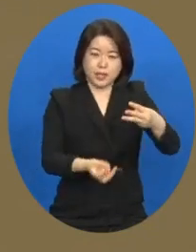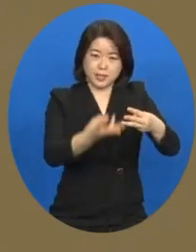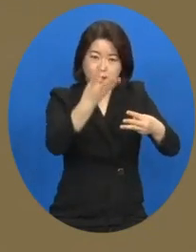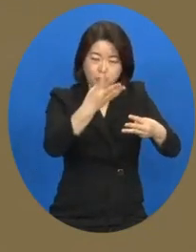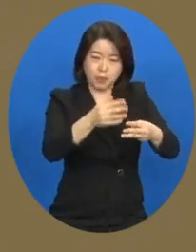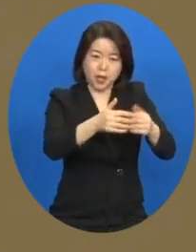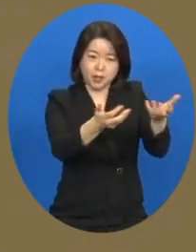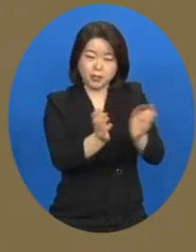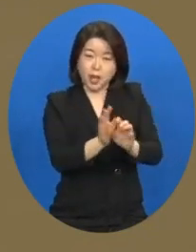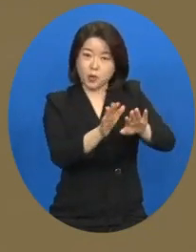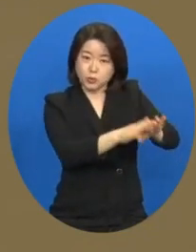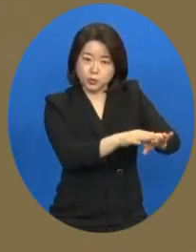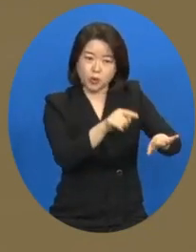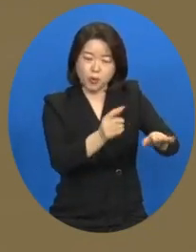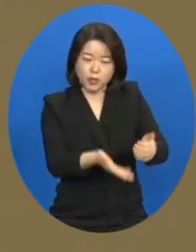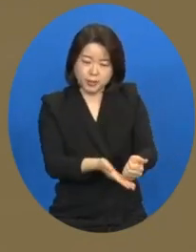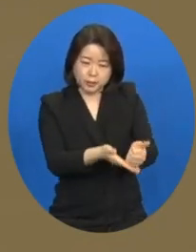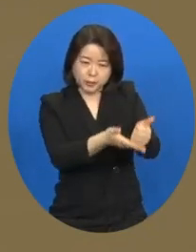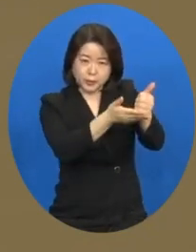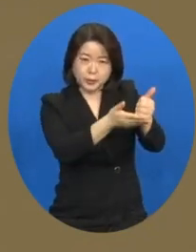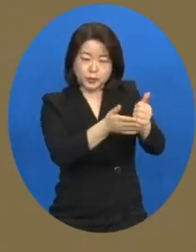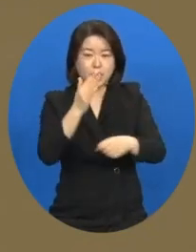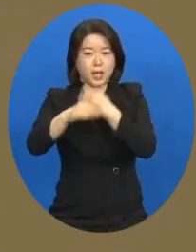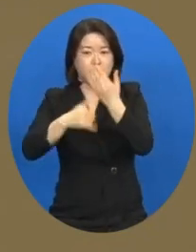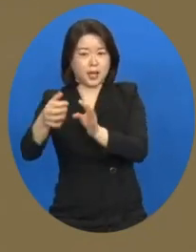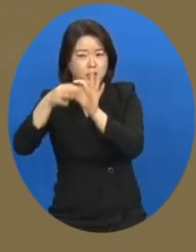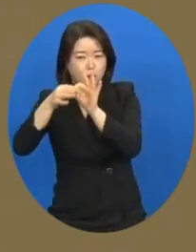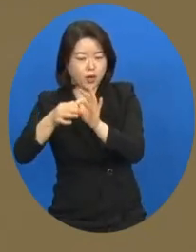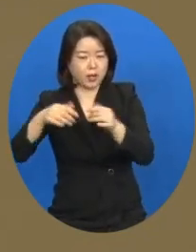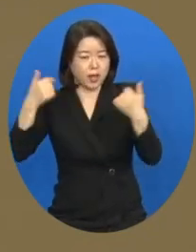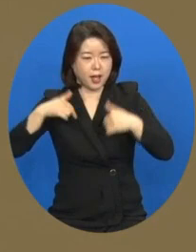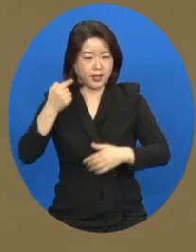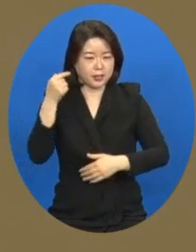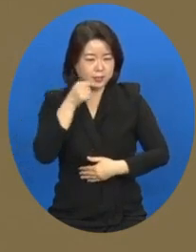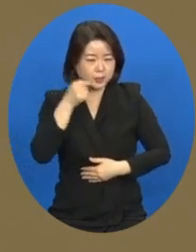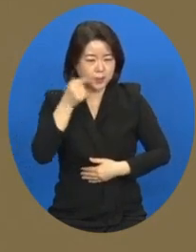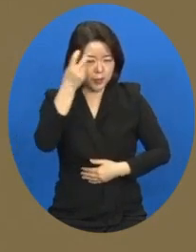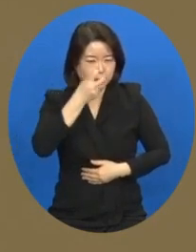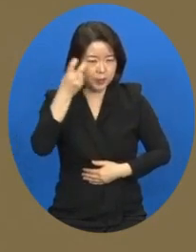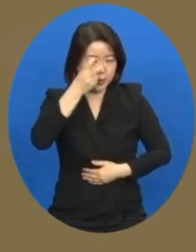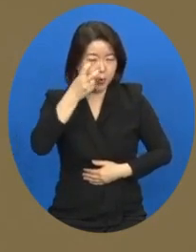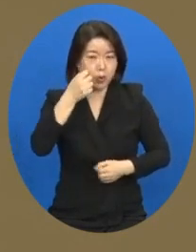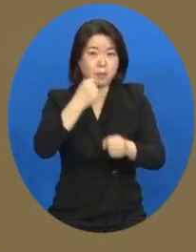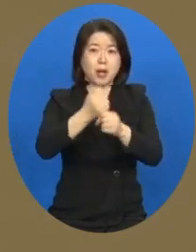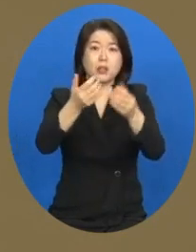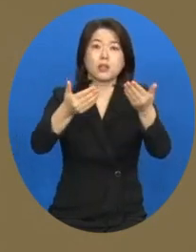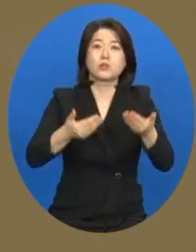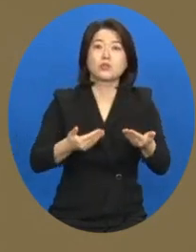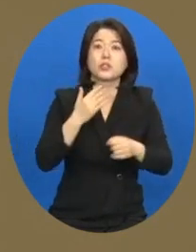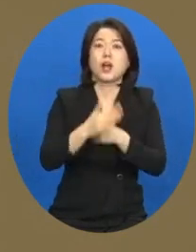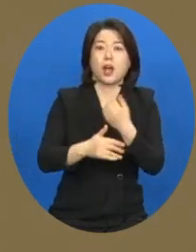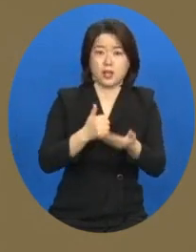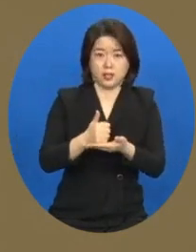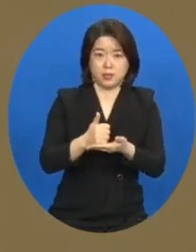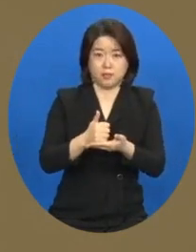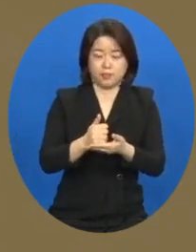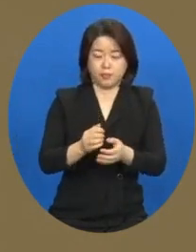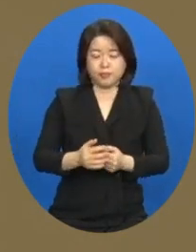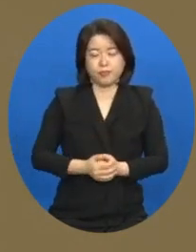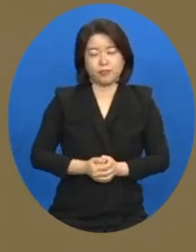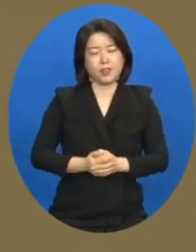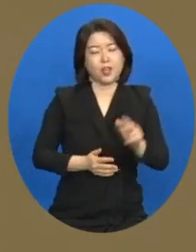섬기면서 하나님과 관계를 늘 점검하게 하시고, 그렇게 하셨던 하나님이 이